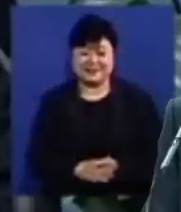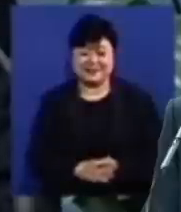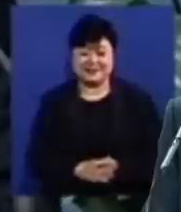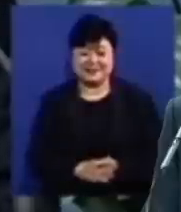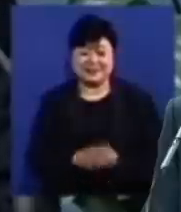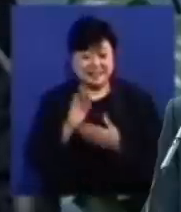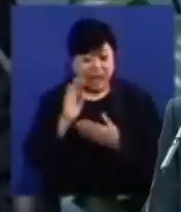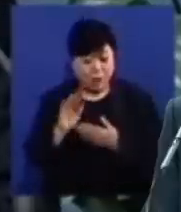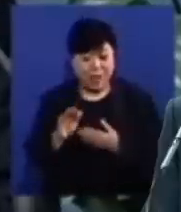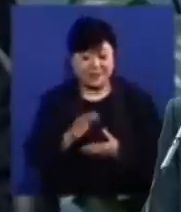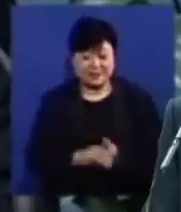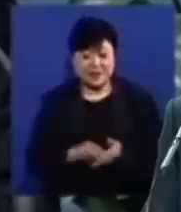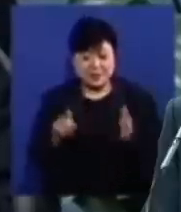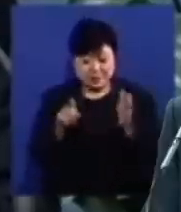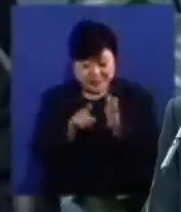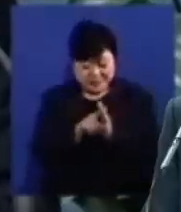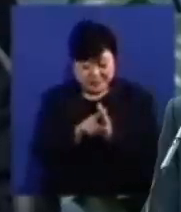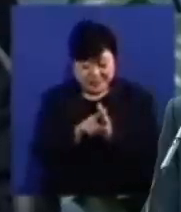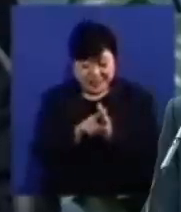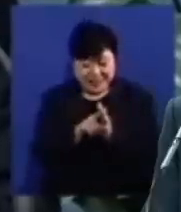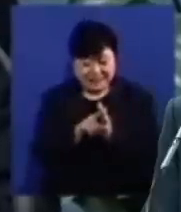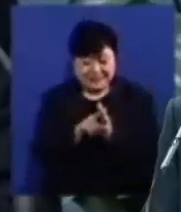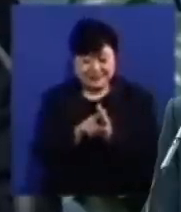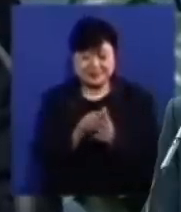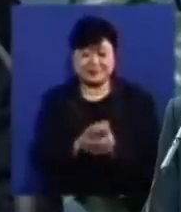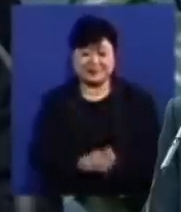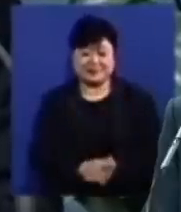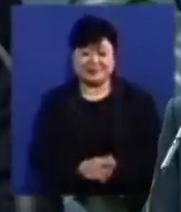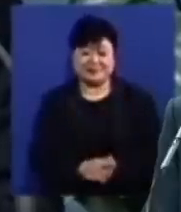그 다음에는 믿음인 것입니다.